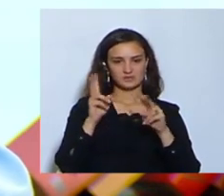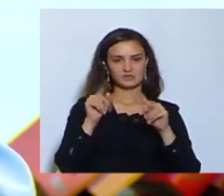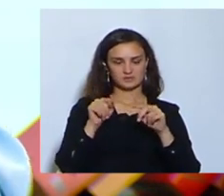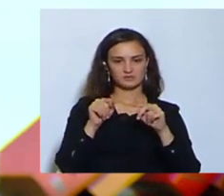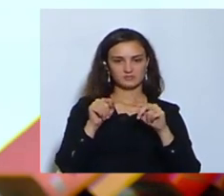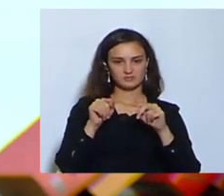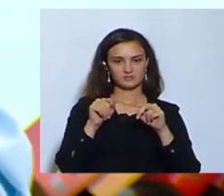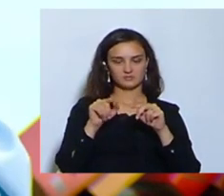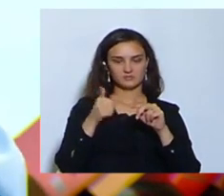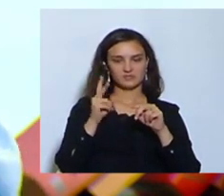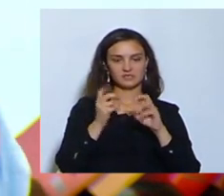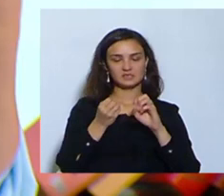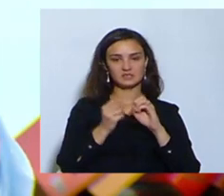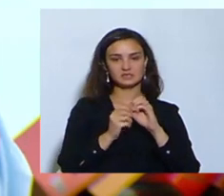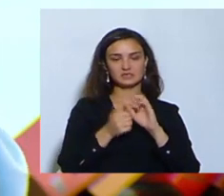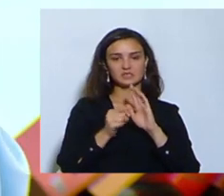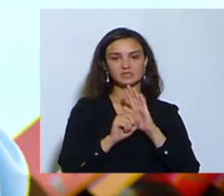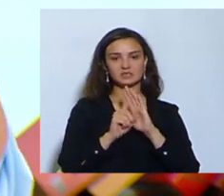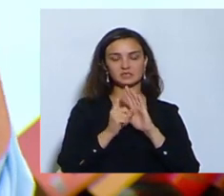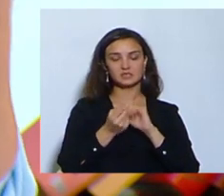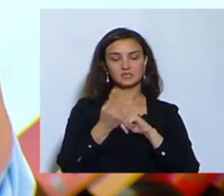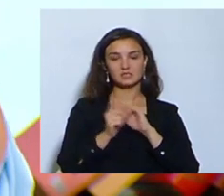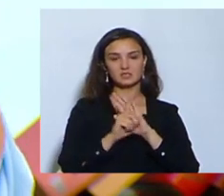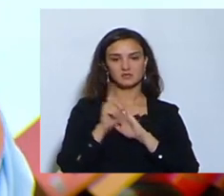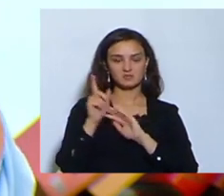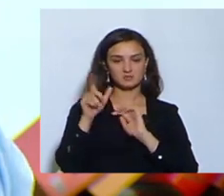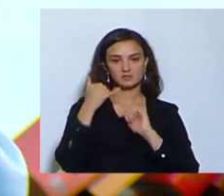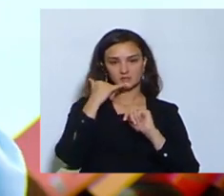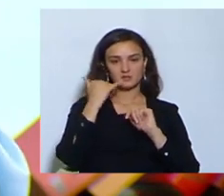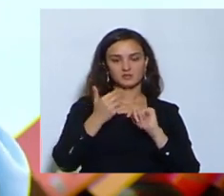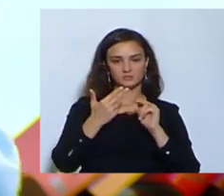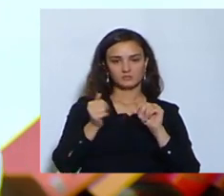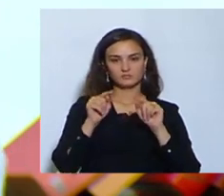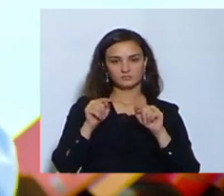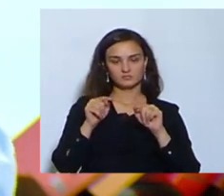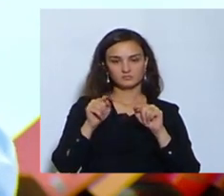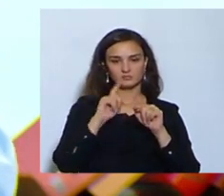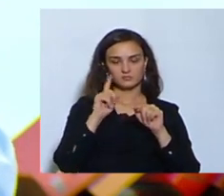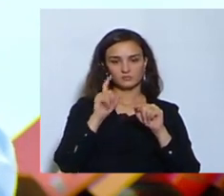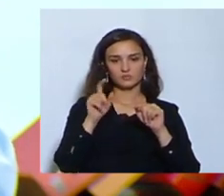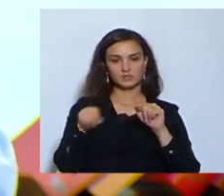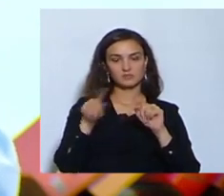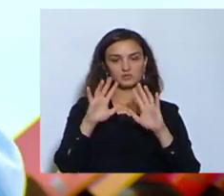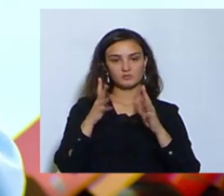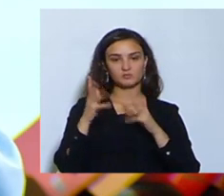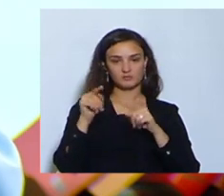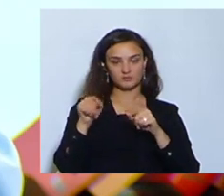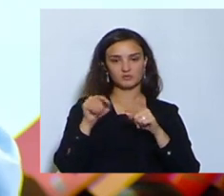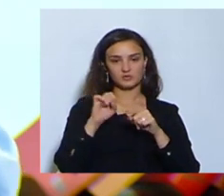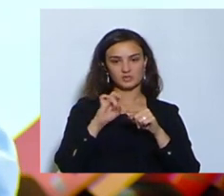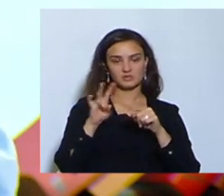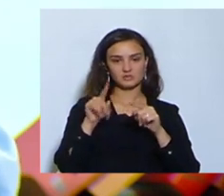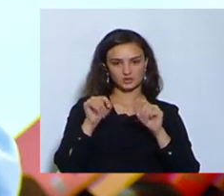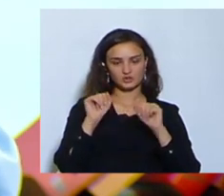ხო, ჯერ რითი იწყებ, ახლა დარეკა ადამიანმა, ხო, თქვათ, მოზარდების შემთხვევაში, ან